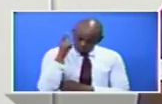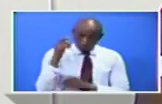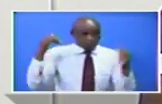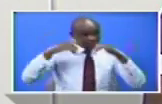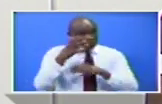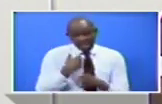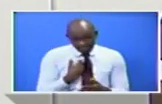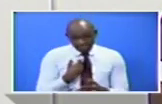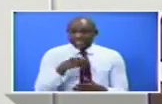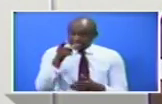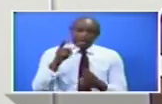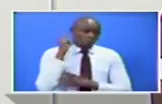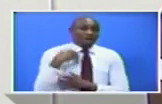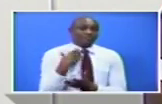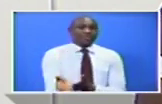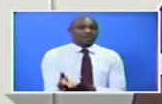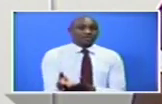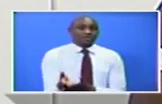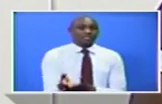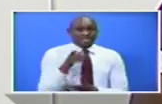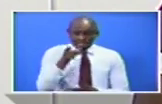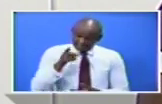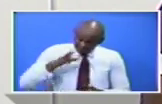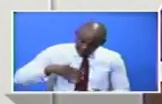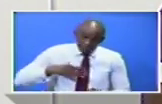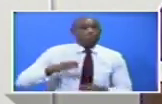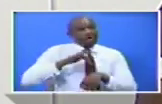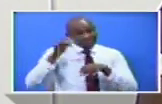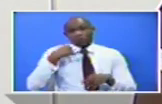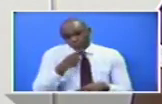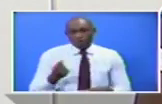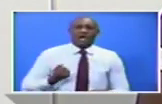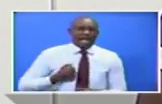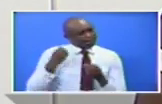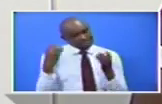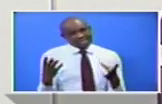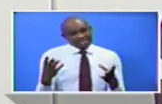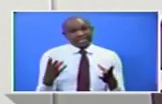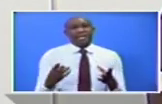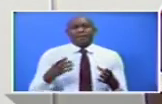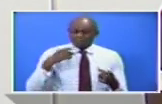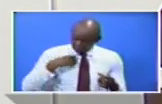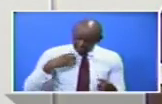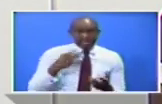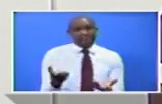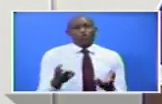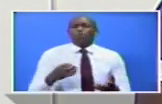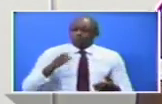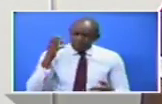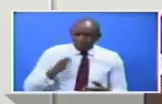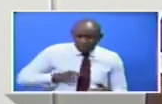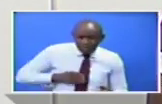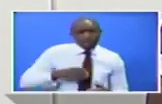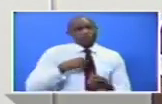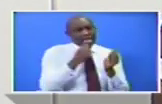conventions zile ambazo ziko hapa Kenya, lakini tukaona wale wanaoadhiriwa ni kina ndanda, kwa sababu ukiangalia we are the most fertile young women between the